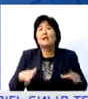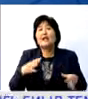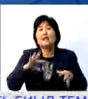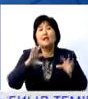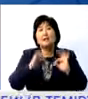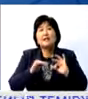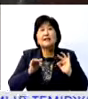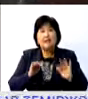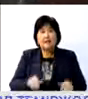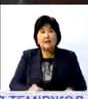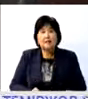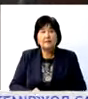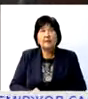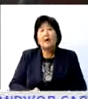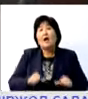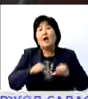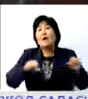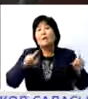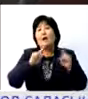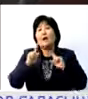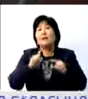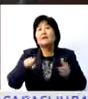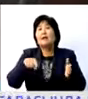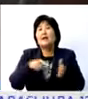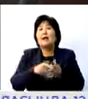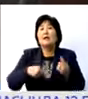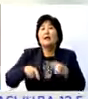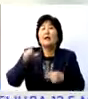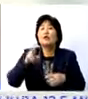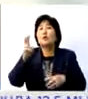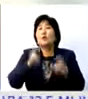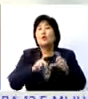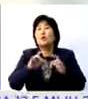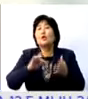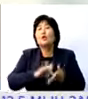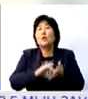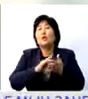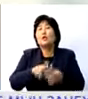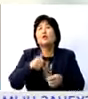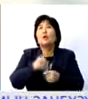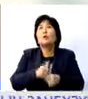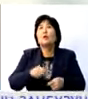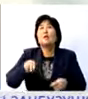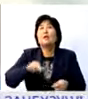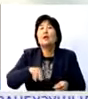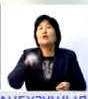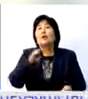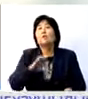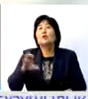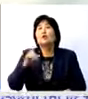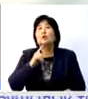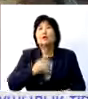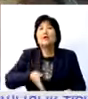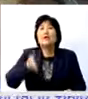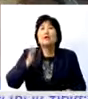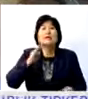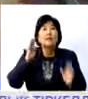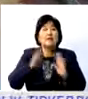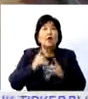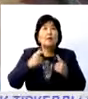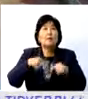пысықталды. Аппарат мәжілісінде алдымен қалалық кәсіпкерлік, өнеркәсіп және туризм бөлімінің басшысы Жанмұрат Сейіловтің есебі тыңдалды.